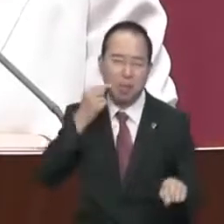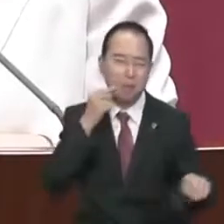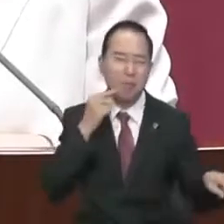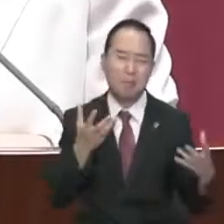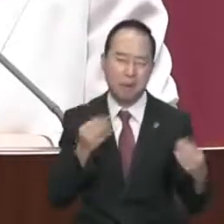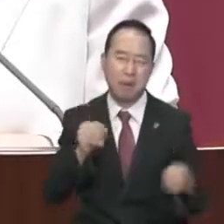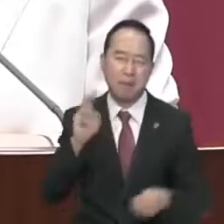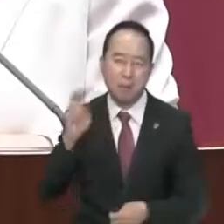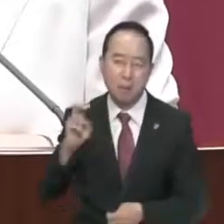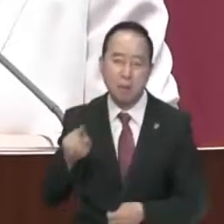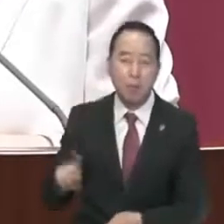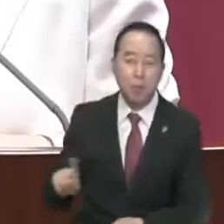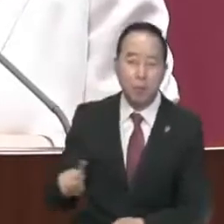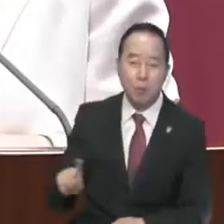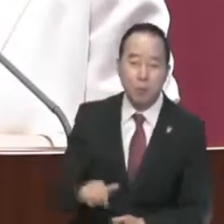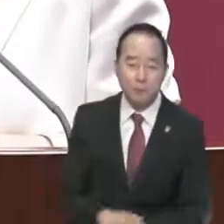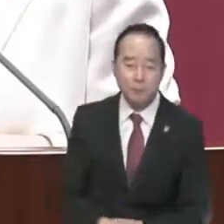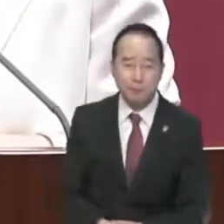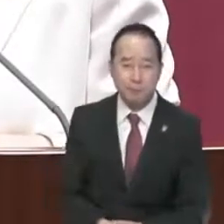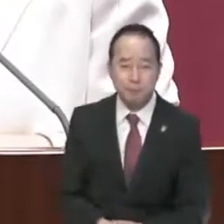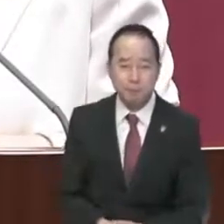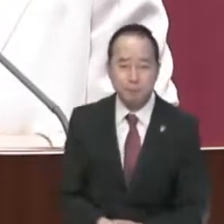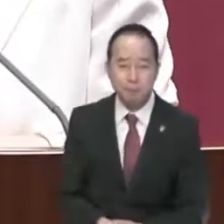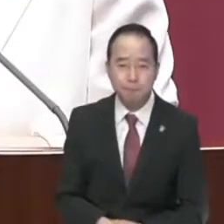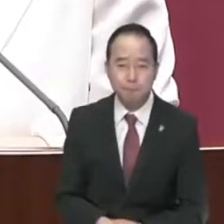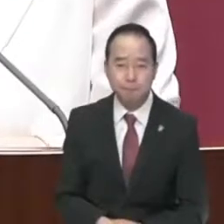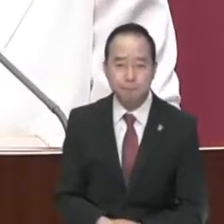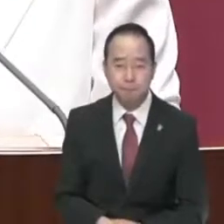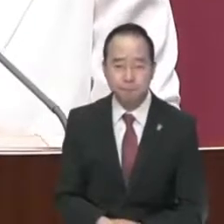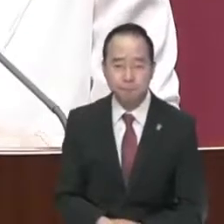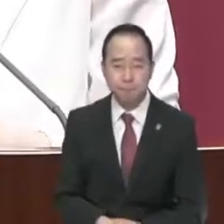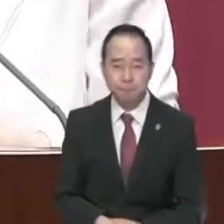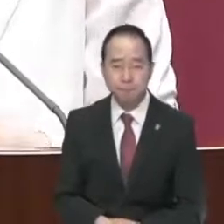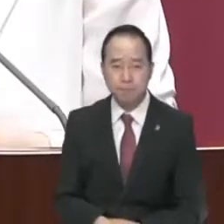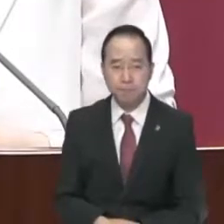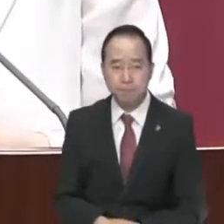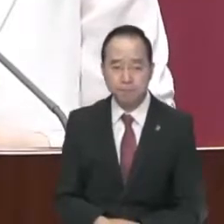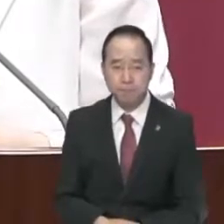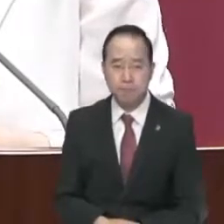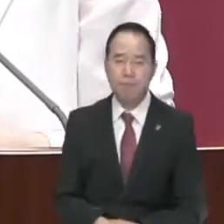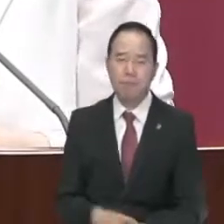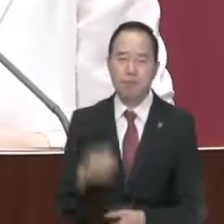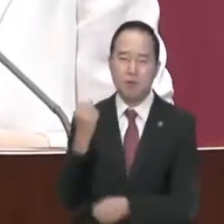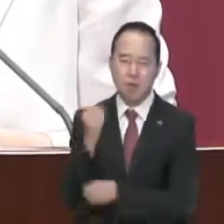생각하십니까? 예, 이제 원래 그래서 뭐 그런 경우를